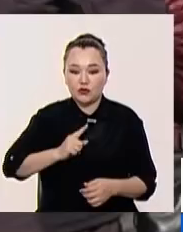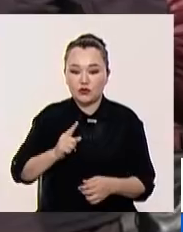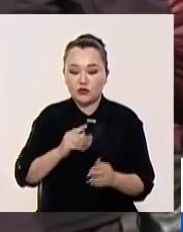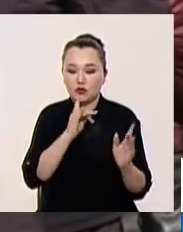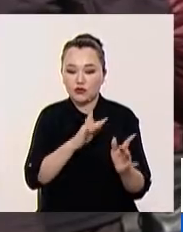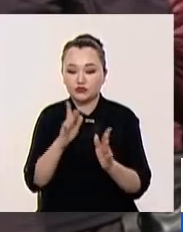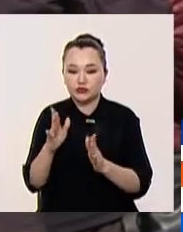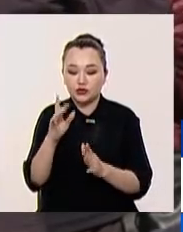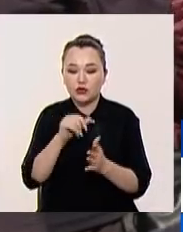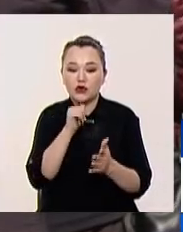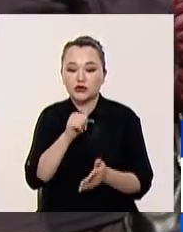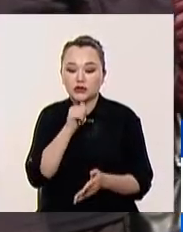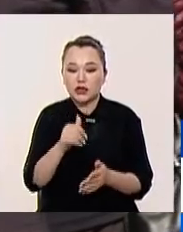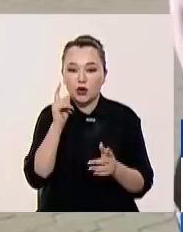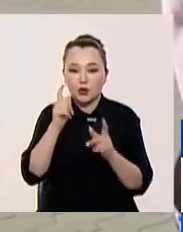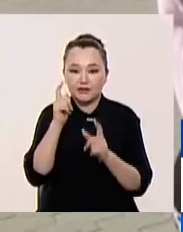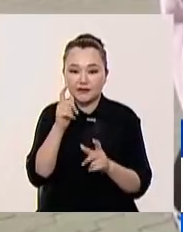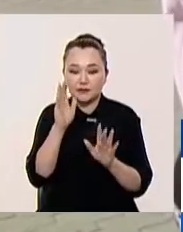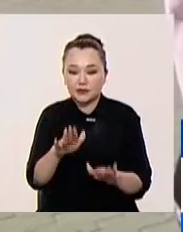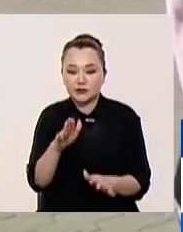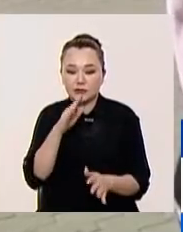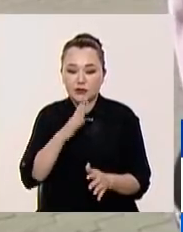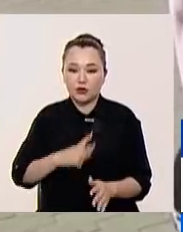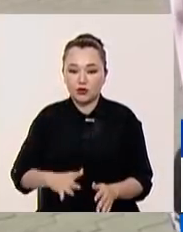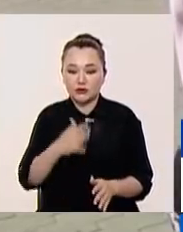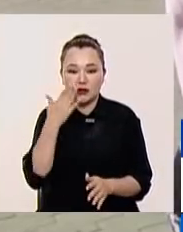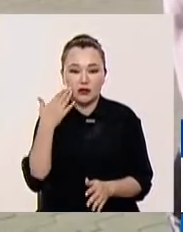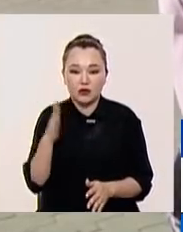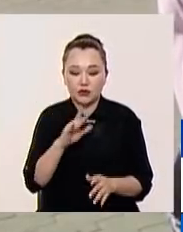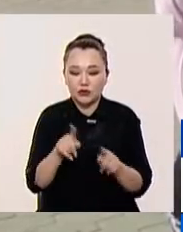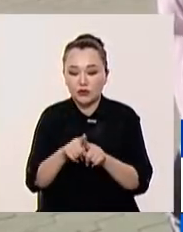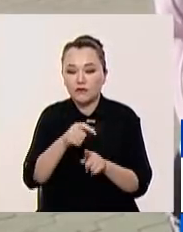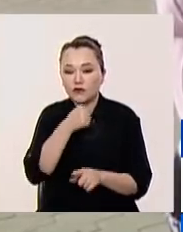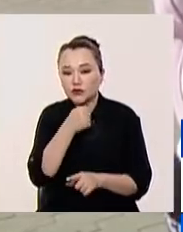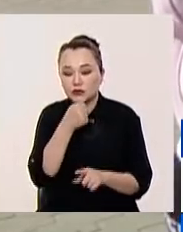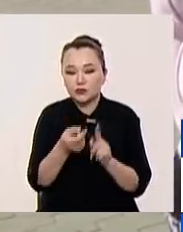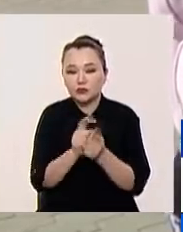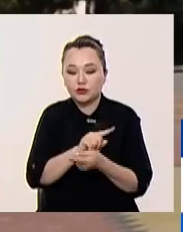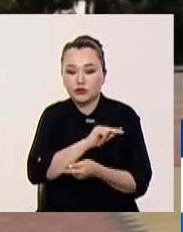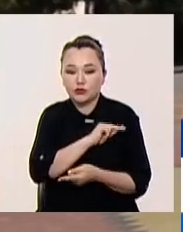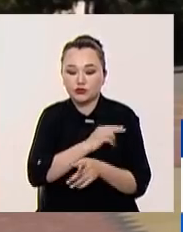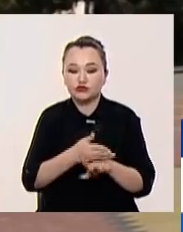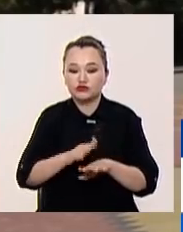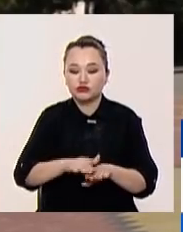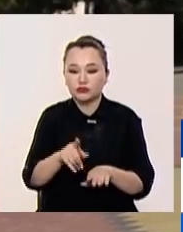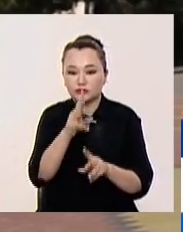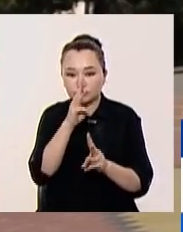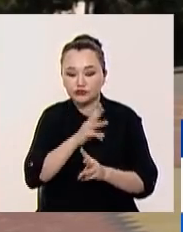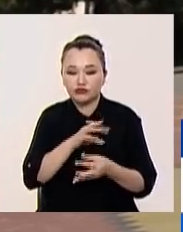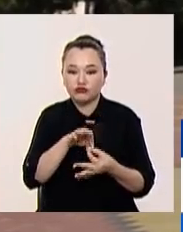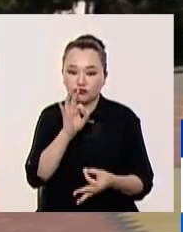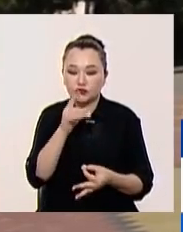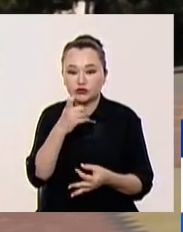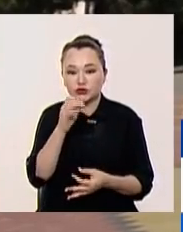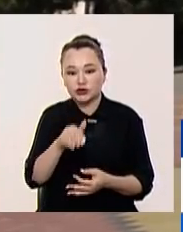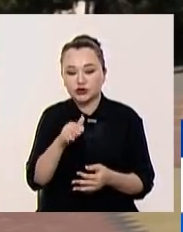общежитии Костанайского регионального университета. Приходится нелегко, но в таком возрасте менять работу тяжело. А здесь платили вовремя около 100